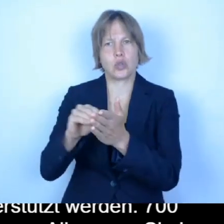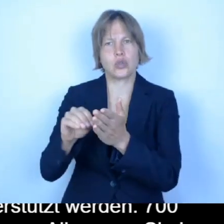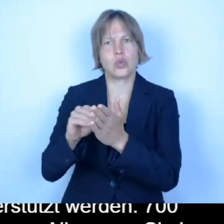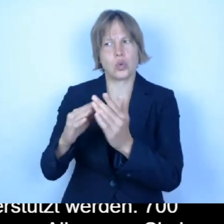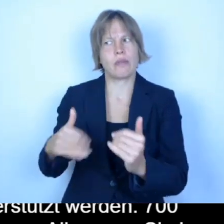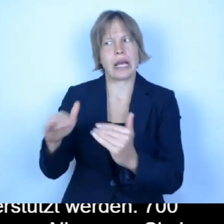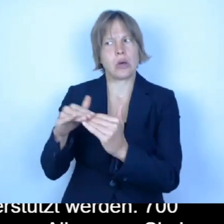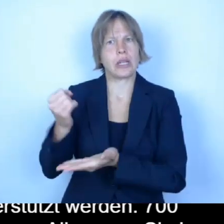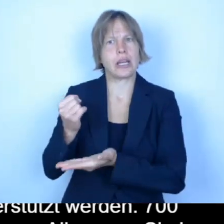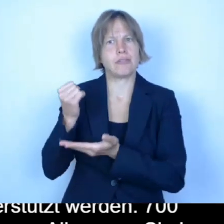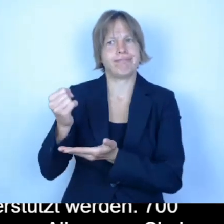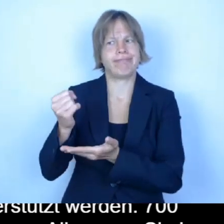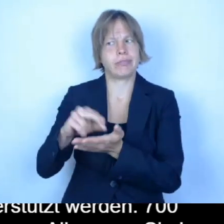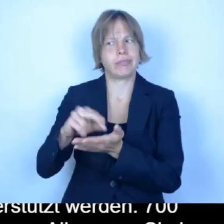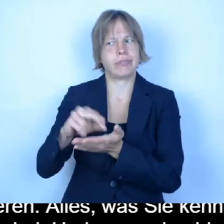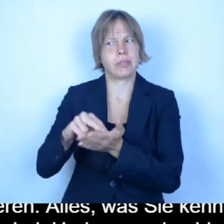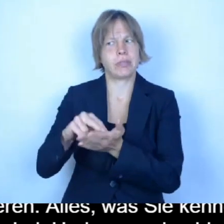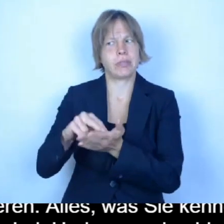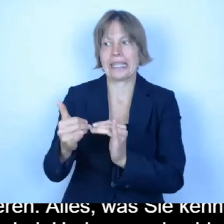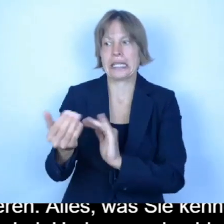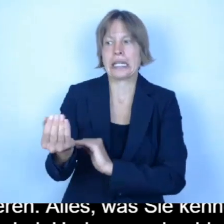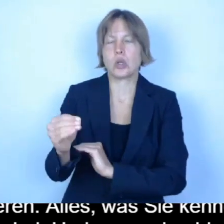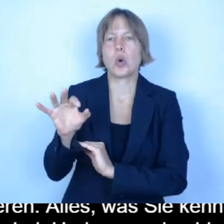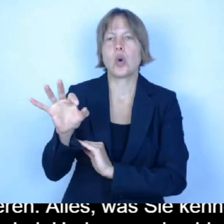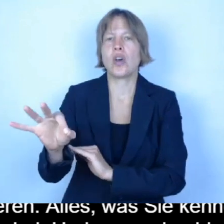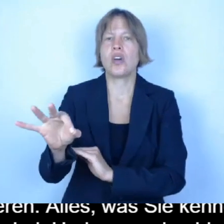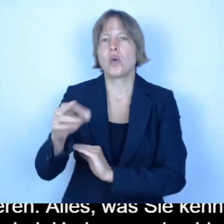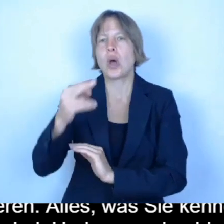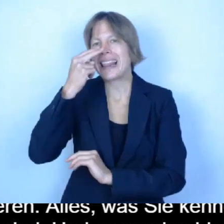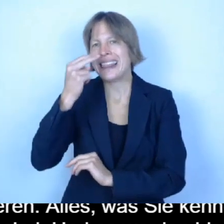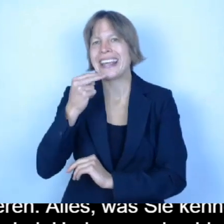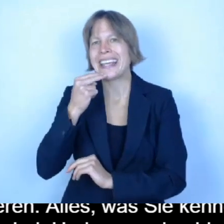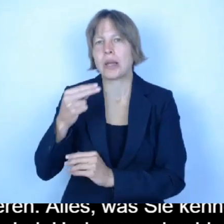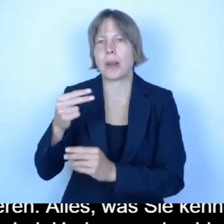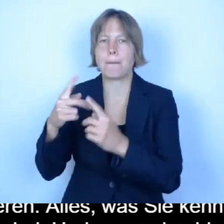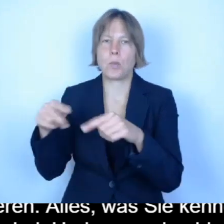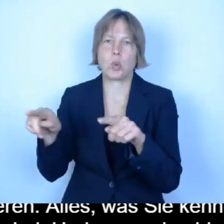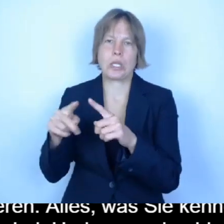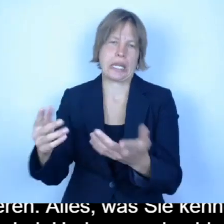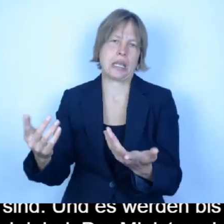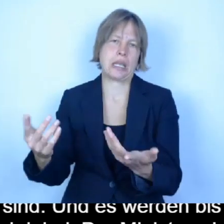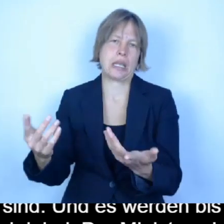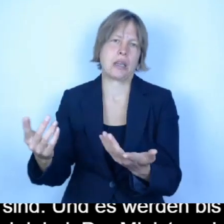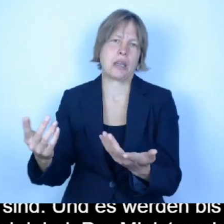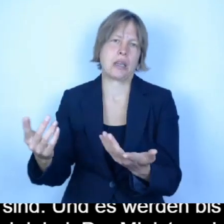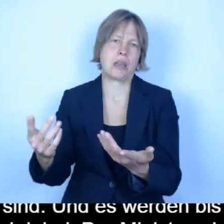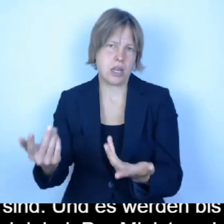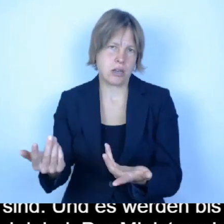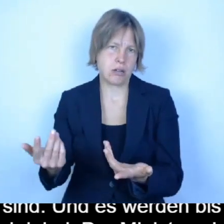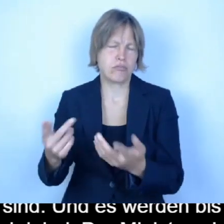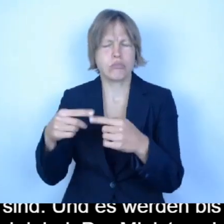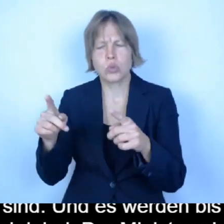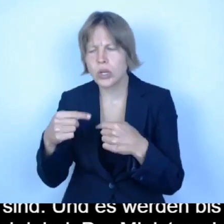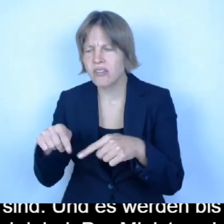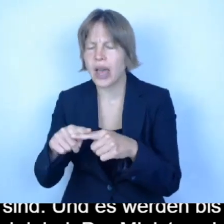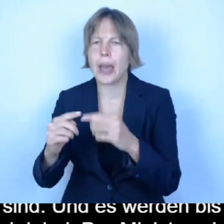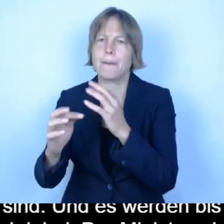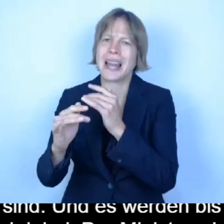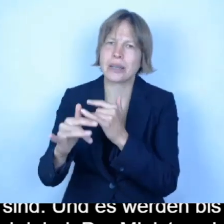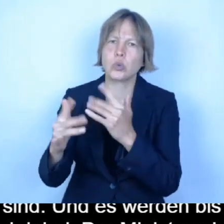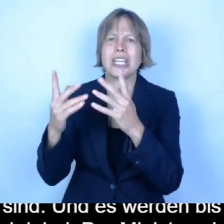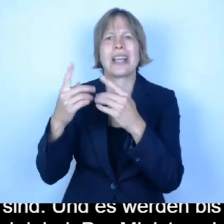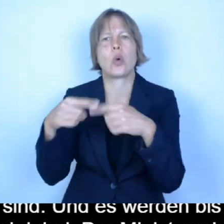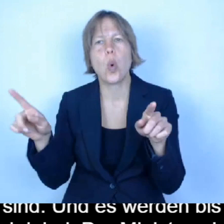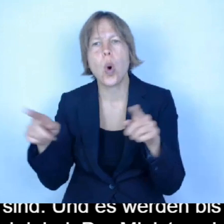Bereich der Laienmusik, gerade den Vereinen, den dortigen Musikvereinen. Das sind Blasmusikchöre. Da gibt es dann auch nochmal insgesamt alles zusammen über